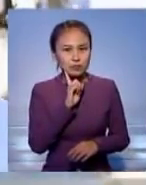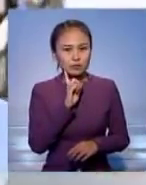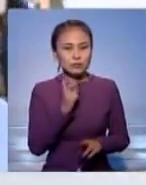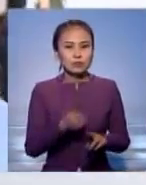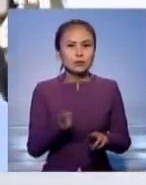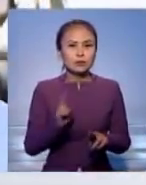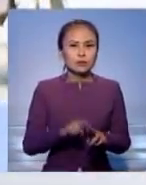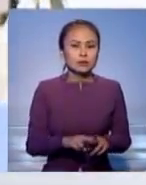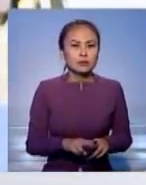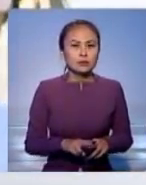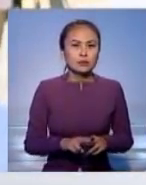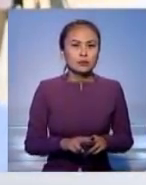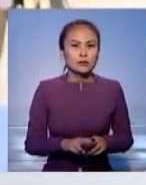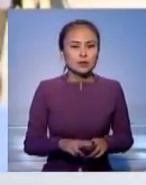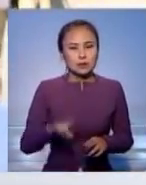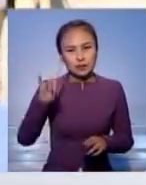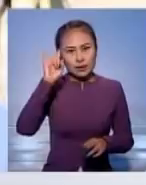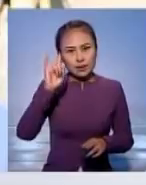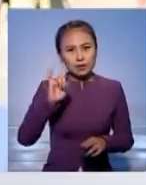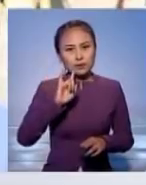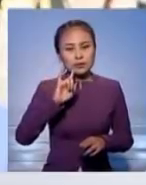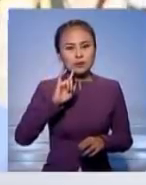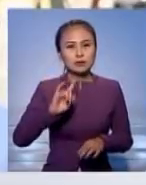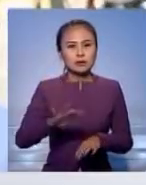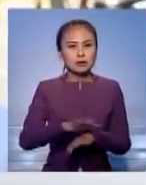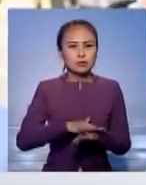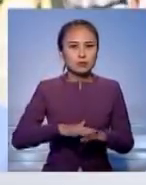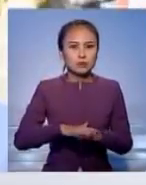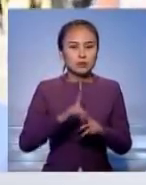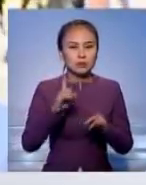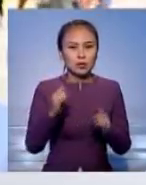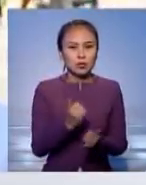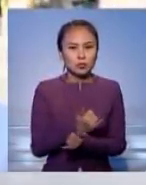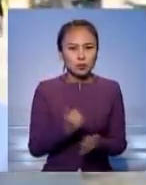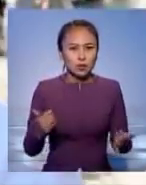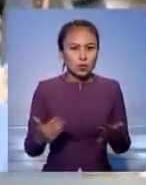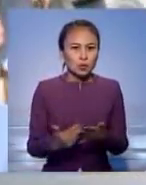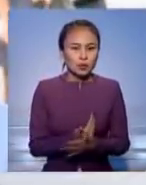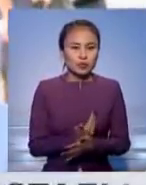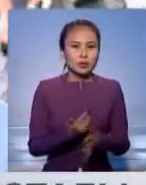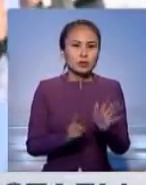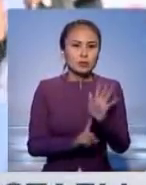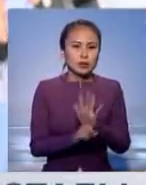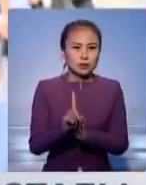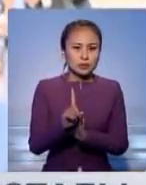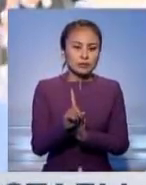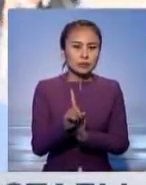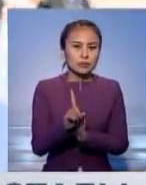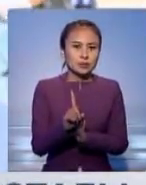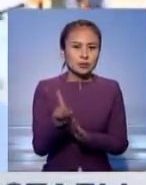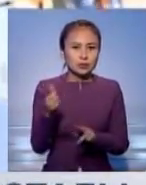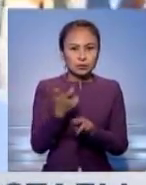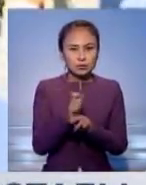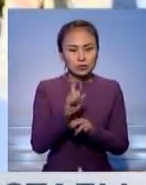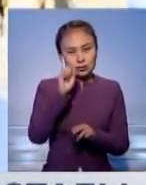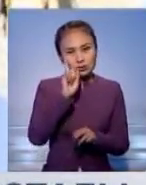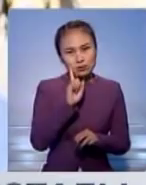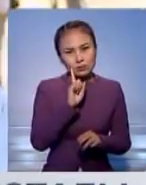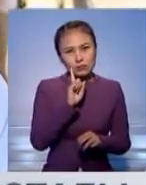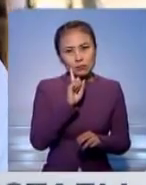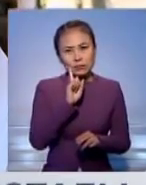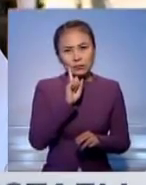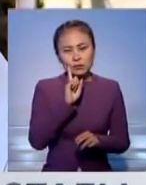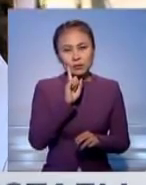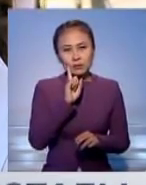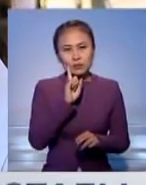қабылдаймын. Бұл біздің қазақ еліндегі халық игілігі үшін жасалып отырған жаңа бастамалардың бірі, өте ыңғайлы.